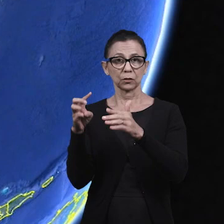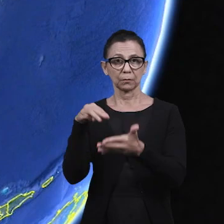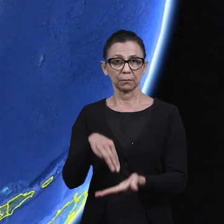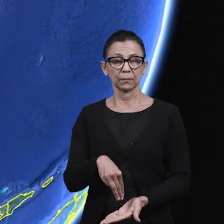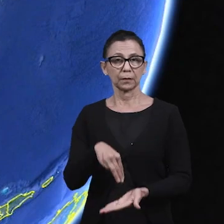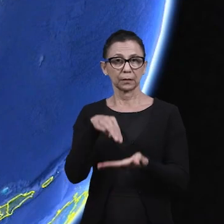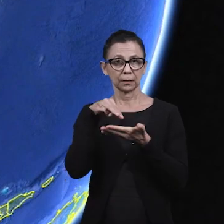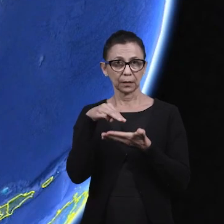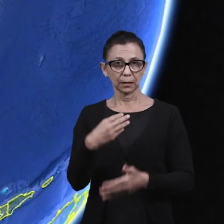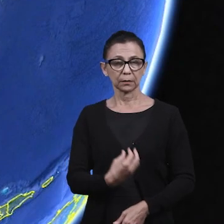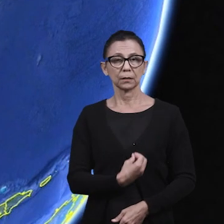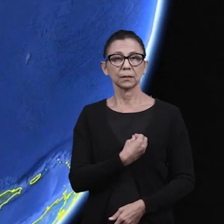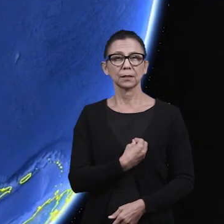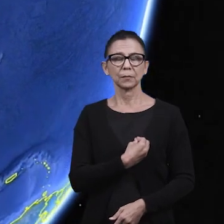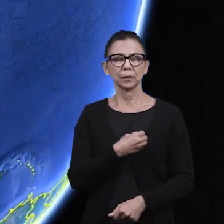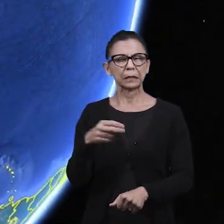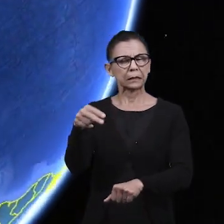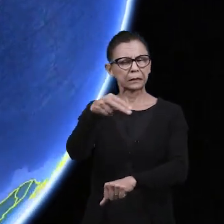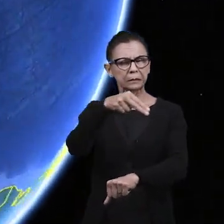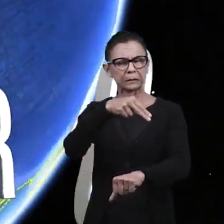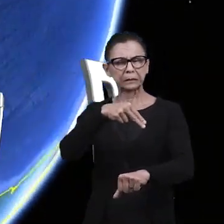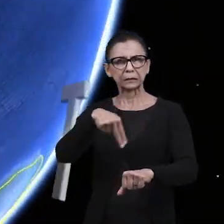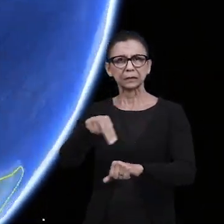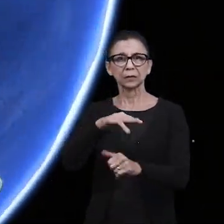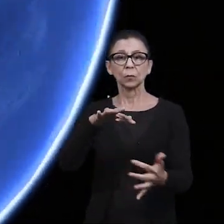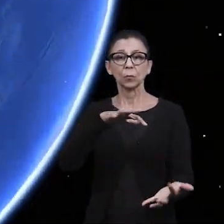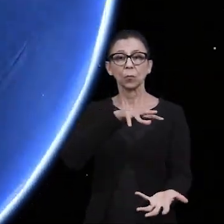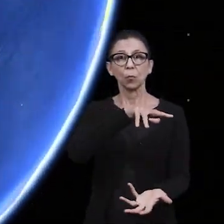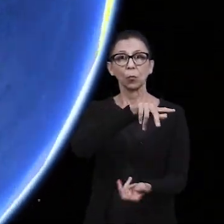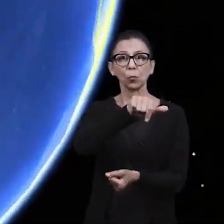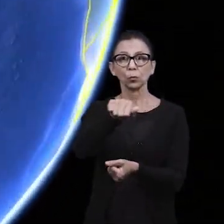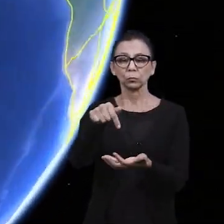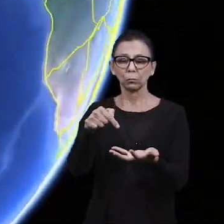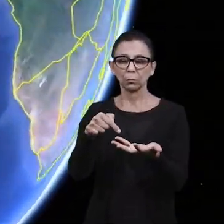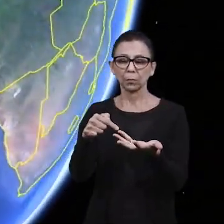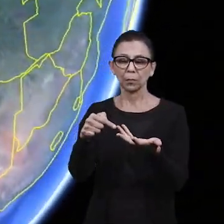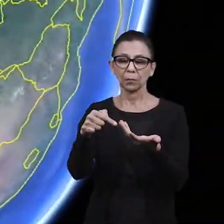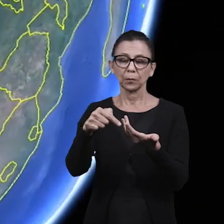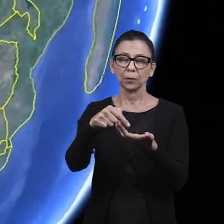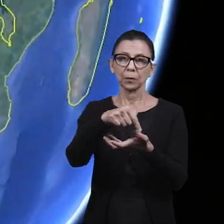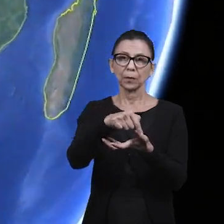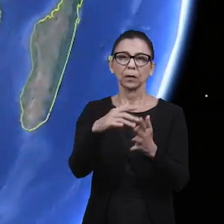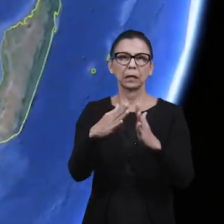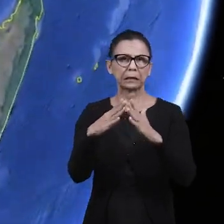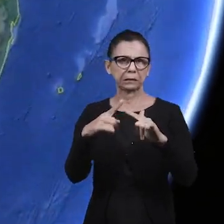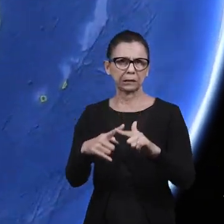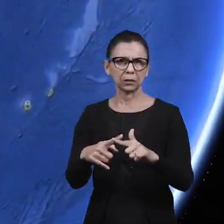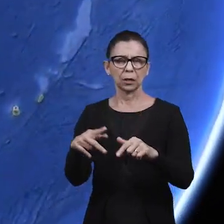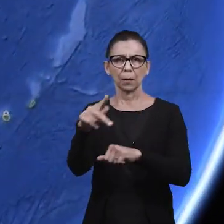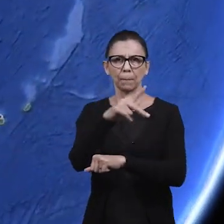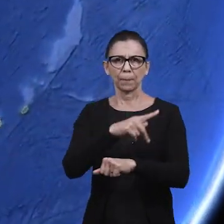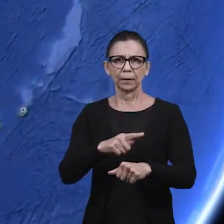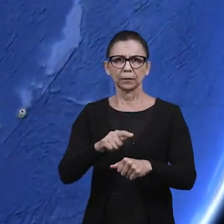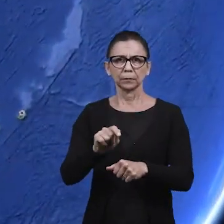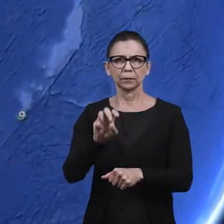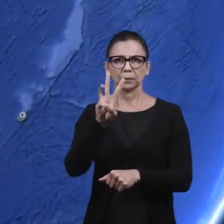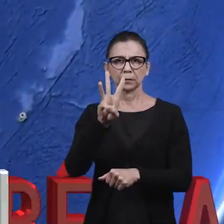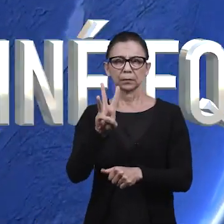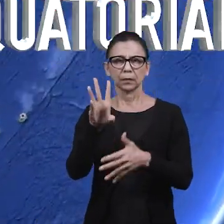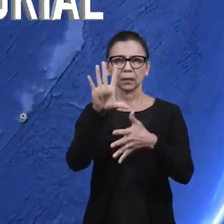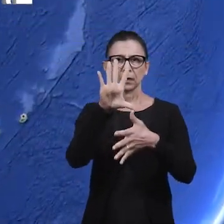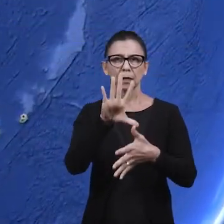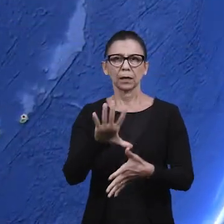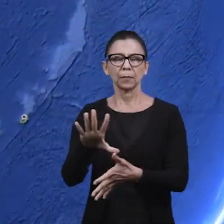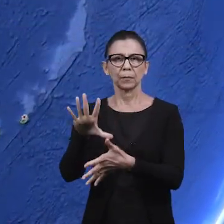L'Église chrétienne Maranatha est présente dans des nations de tous les continents de la planète. Les églises des pays dans les trois